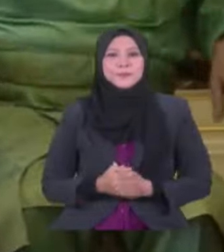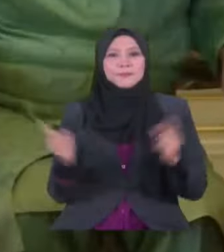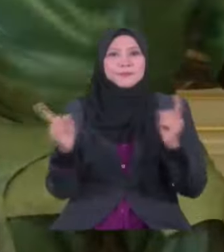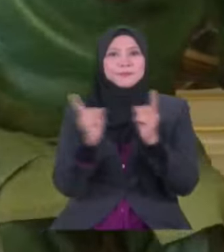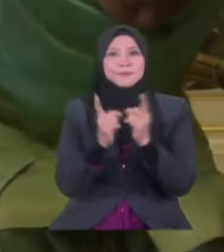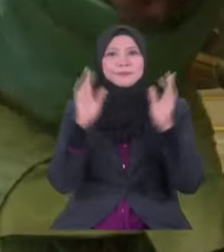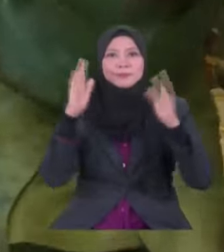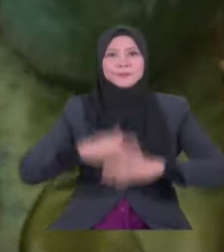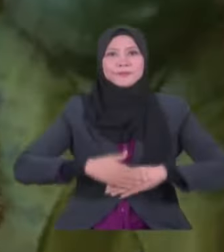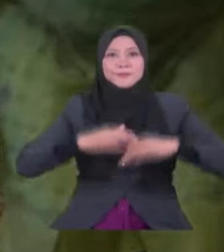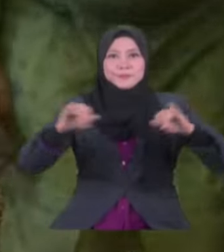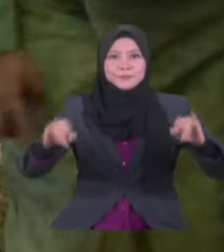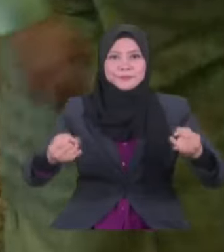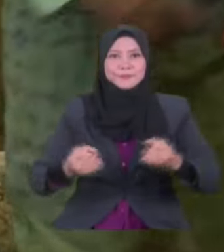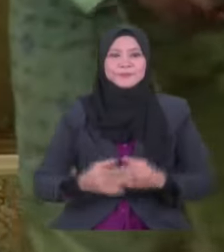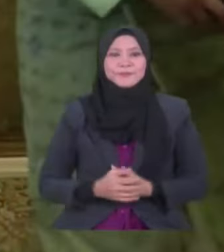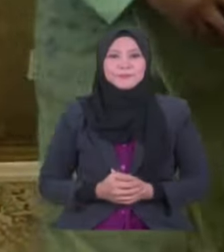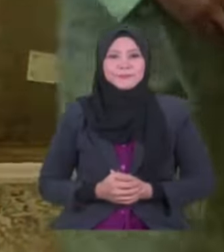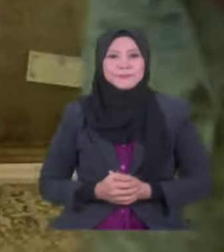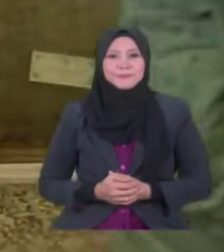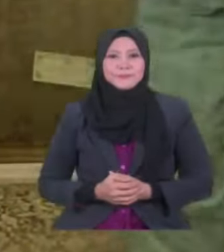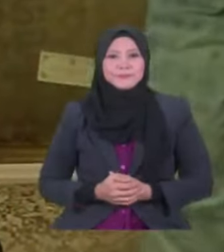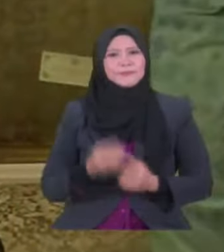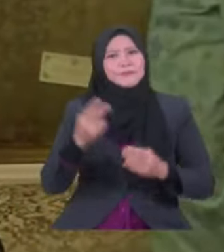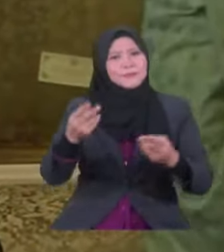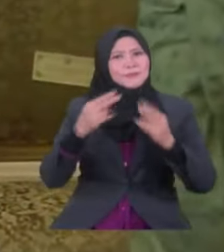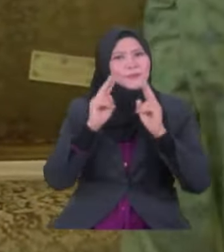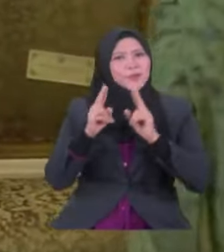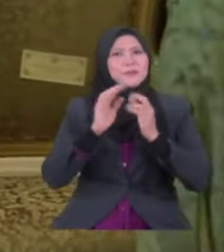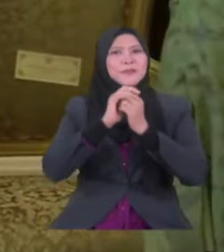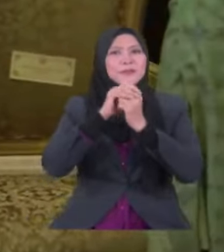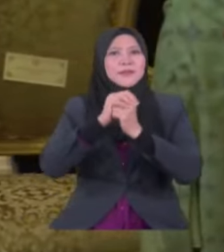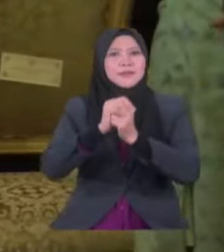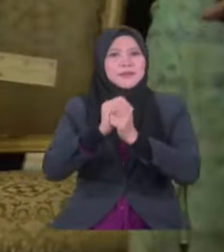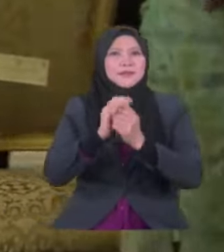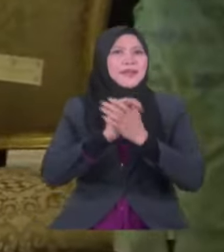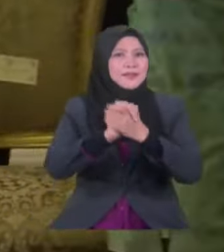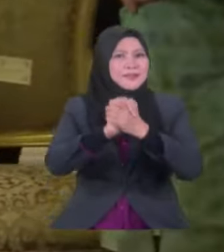jumpa solat Jumaat. Yang patut bagi tahniah je makan ayah orang ni pun.